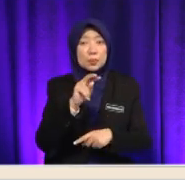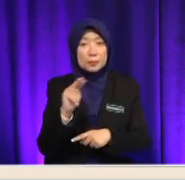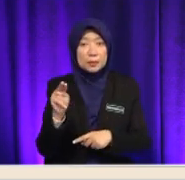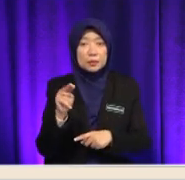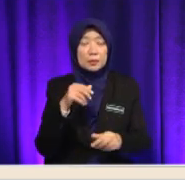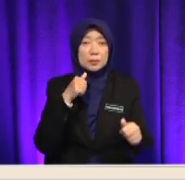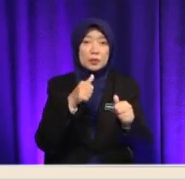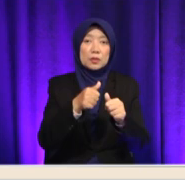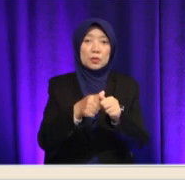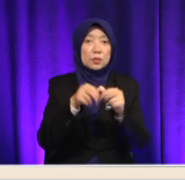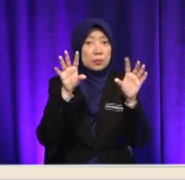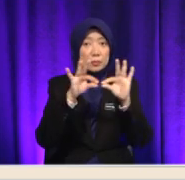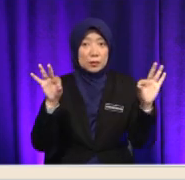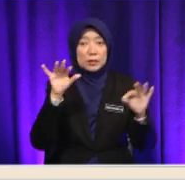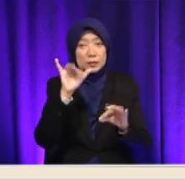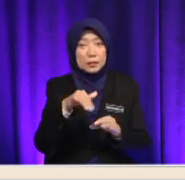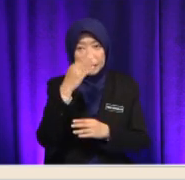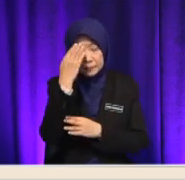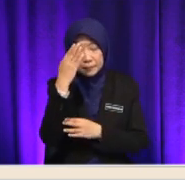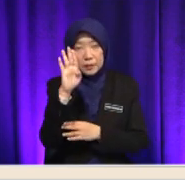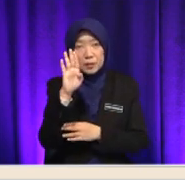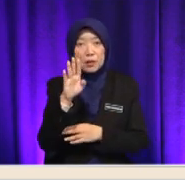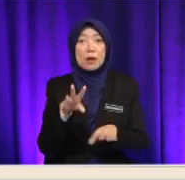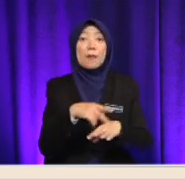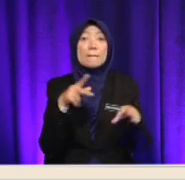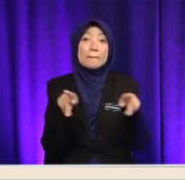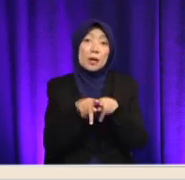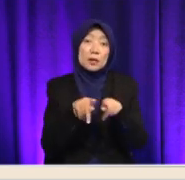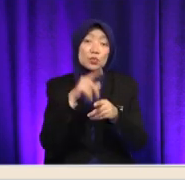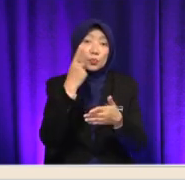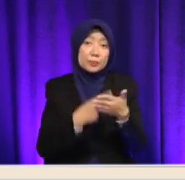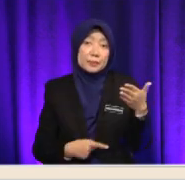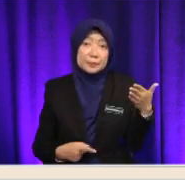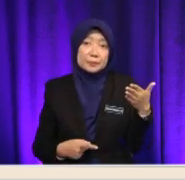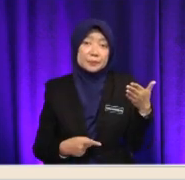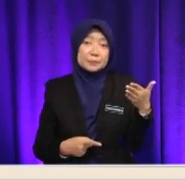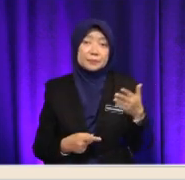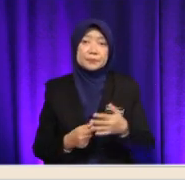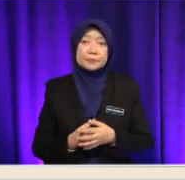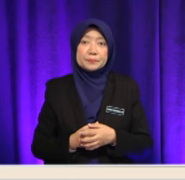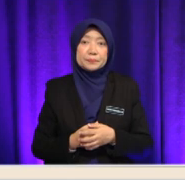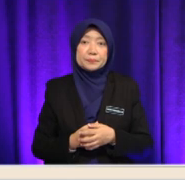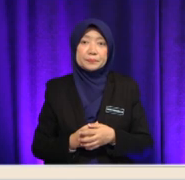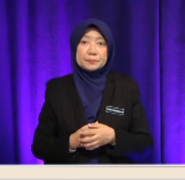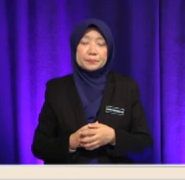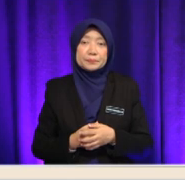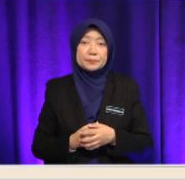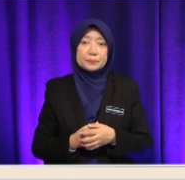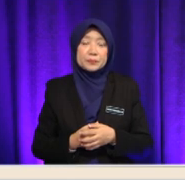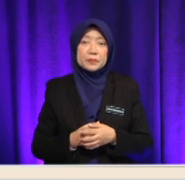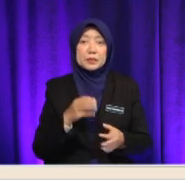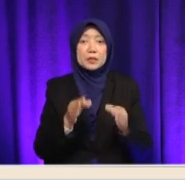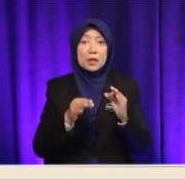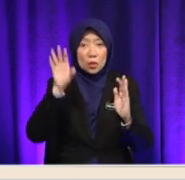penyata yang diberi Oke kalau ya pakai kasur tuh Idina Christina ya pakai